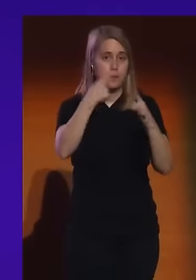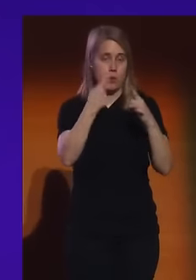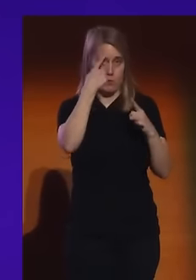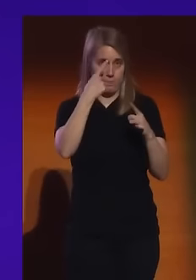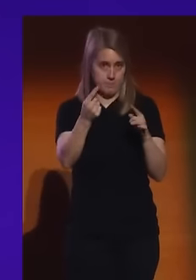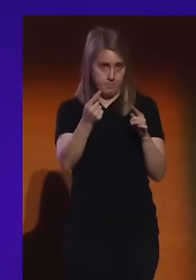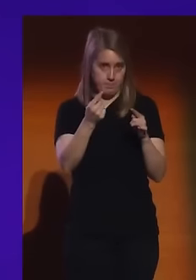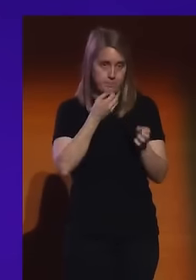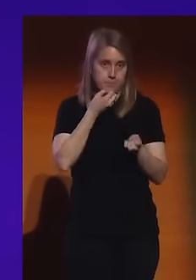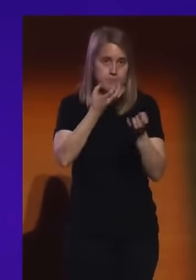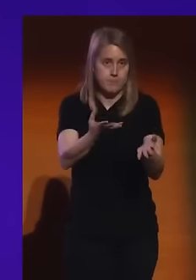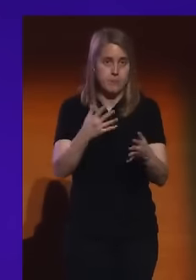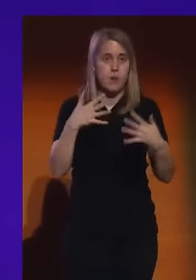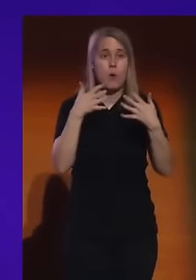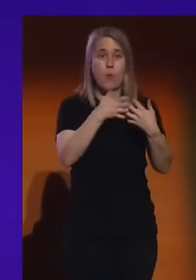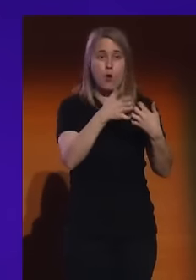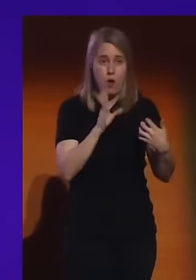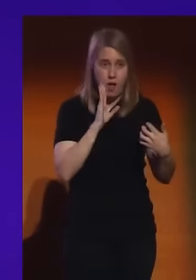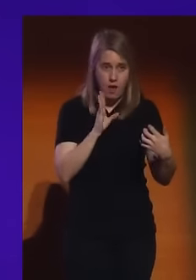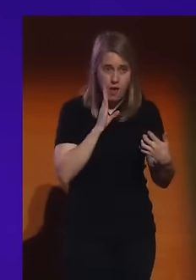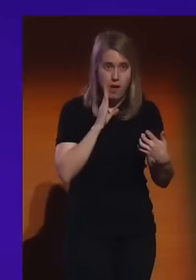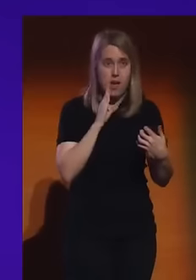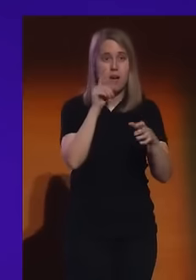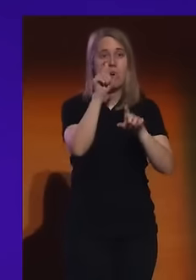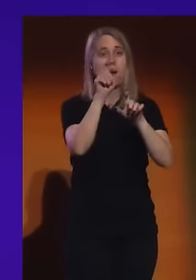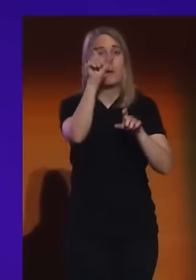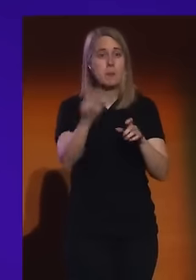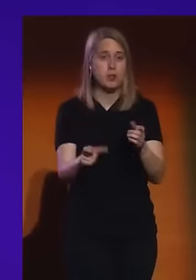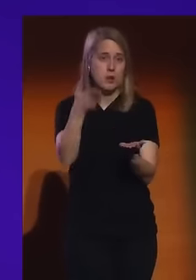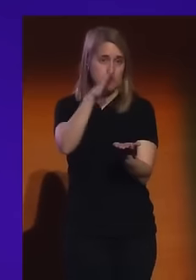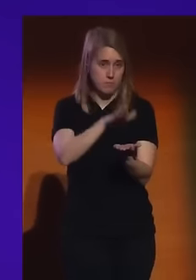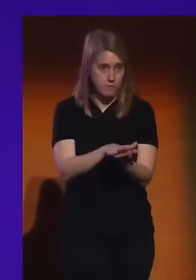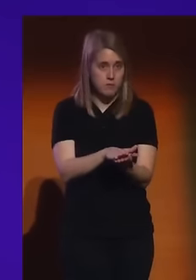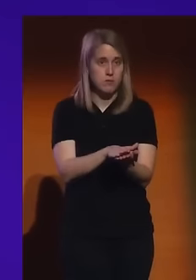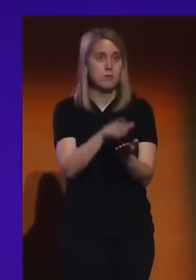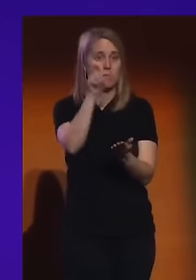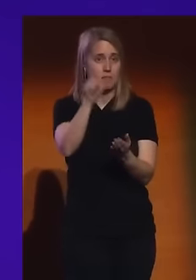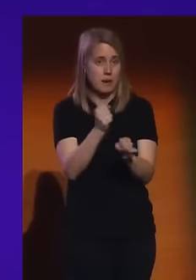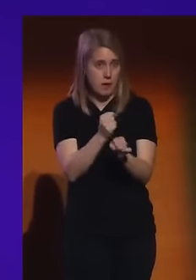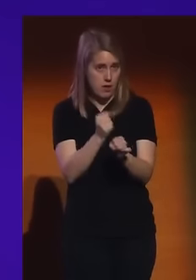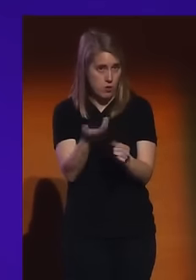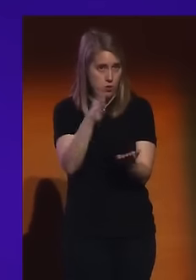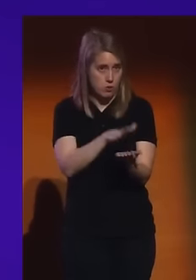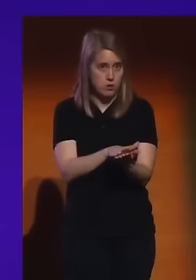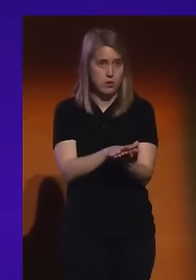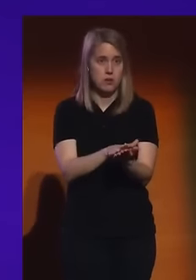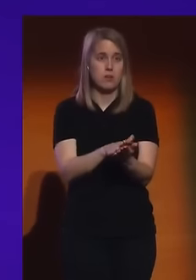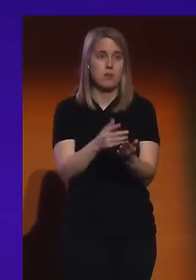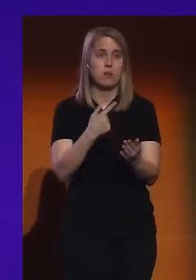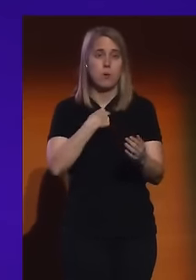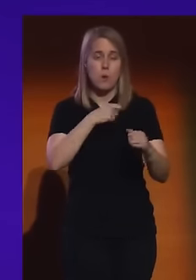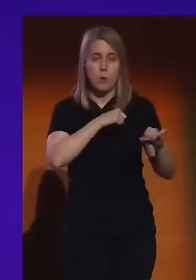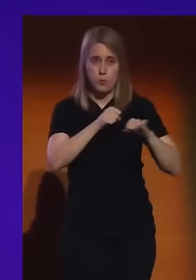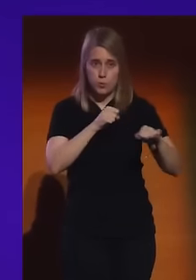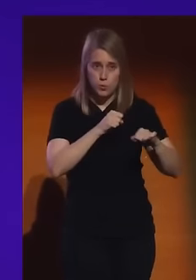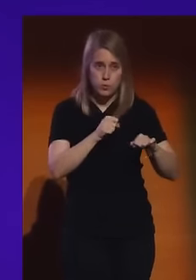gogora borran H lang bat